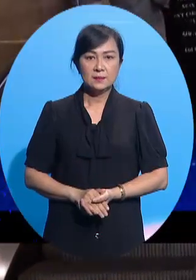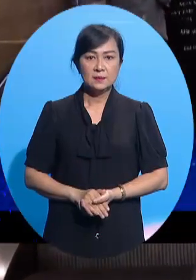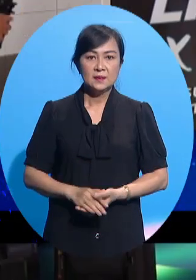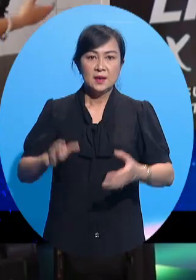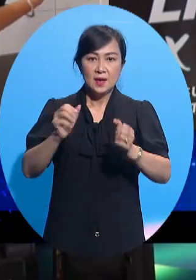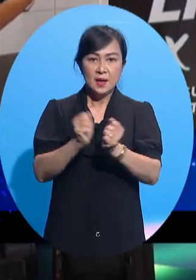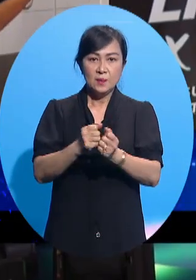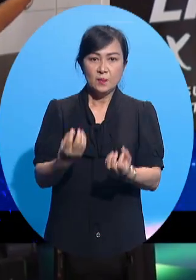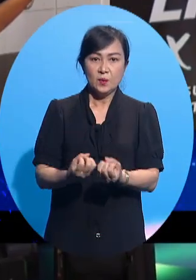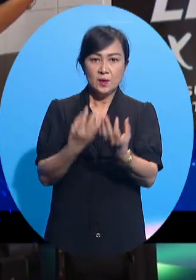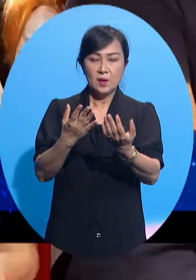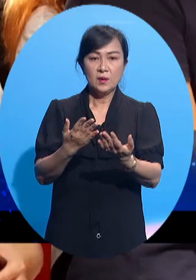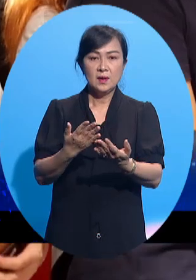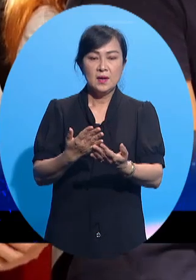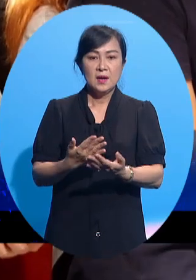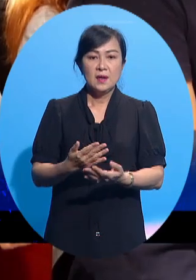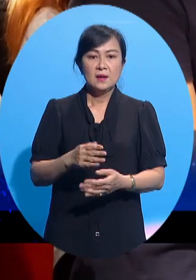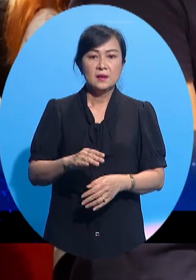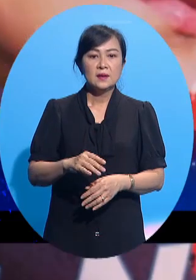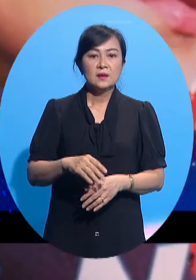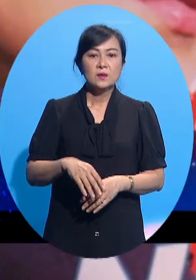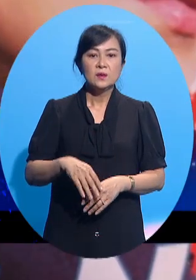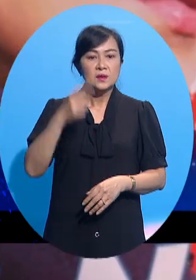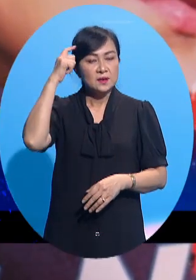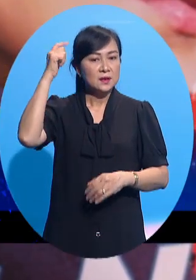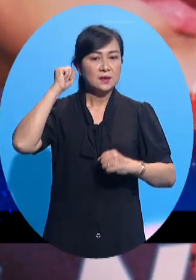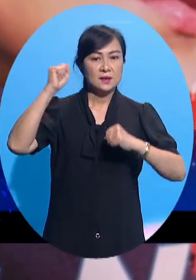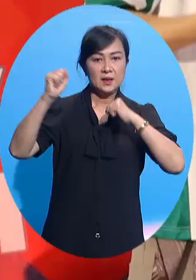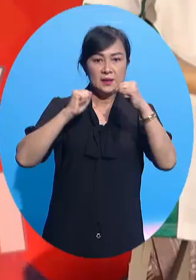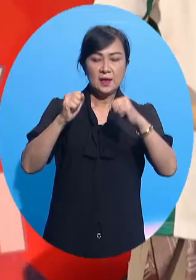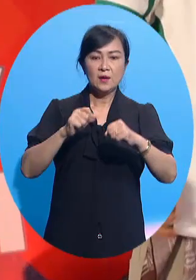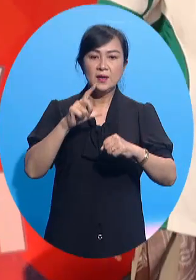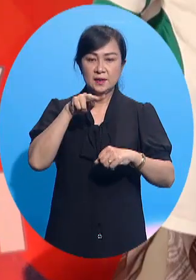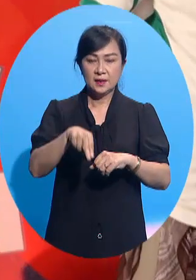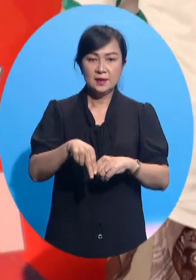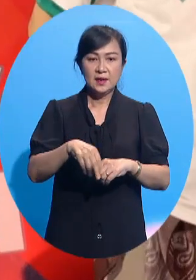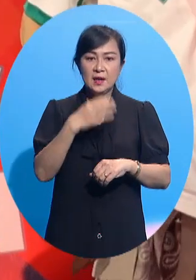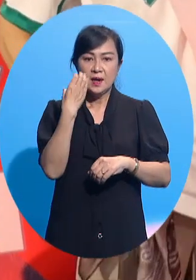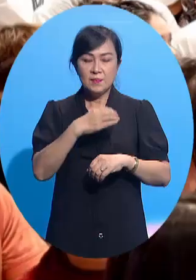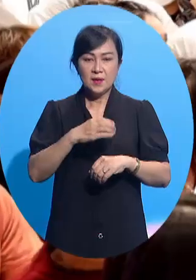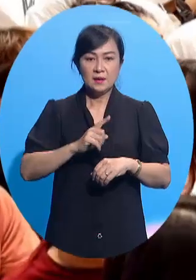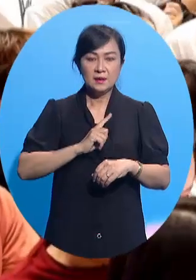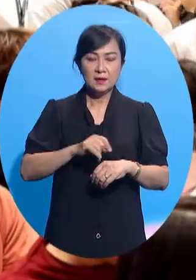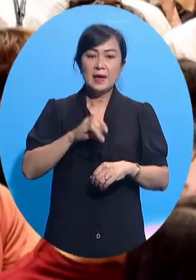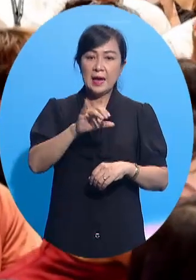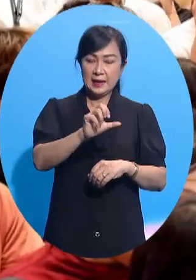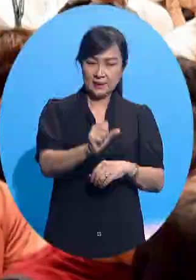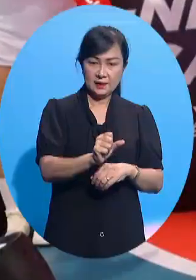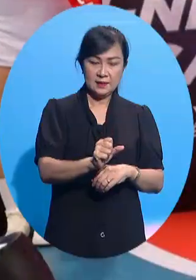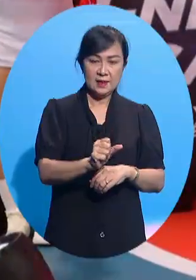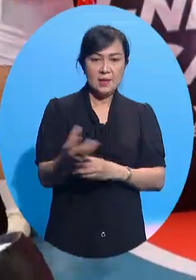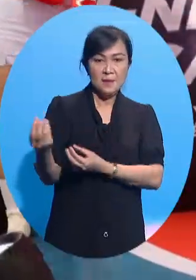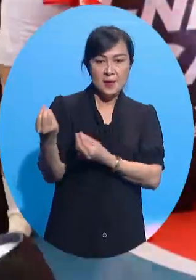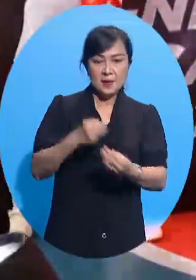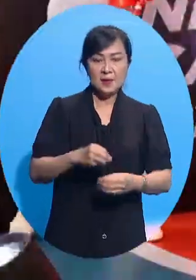Sự kết hợp này sẽ rất bùng nổ và khơi bật chất riêng của tinh thần thể thao Linen, cùng năng lượng âm nhạc cá tính từ Isaac, đồng thời cũng